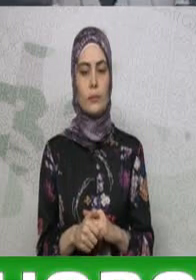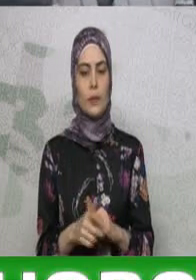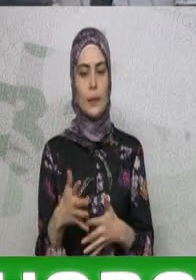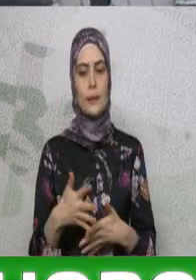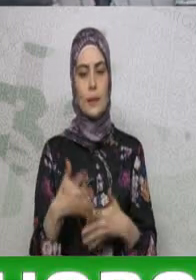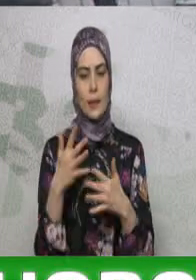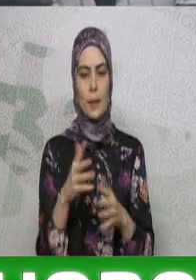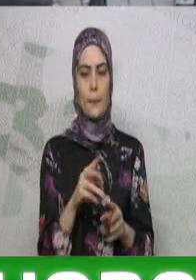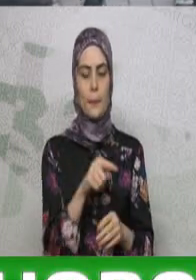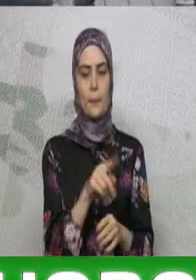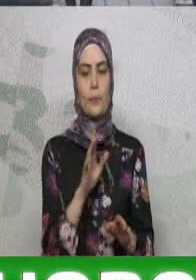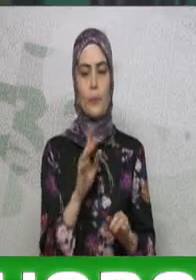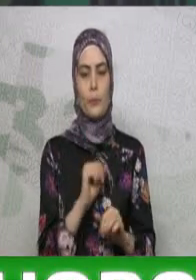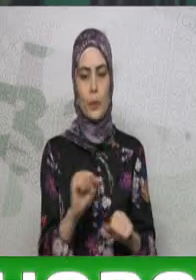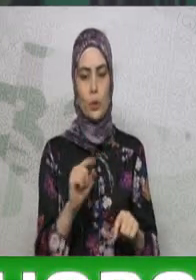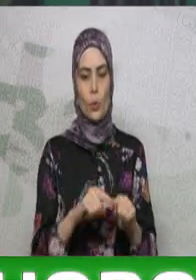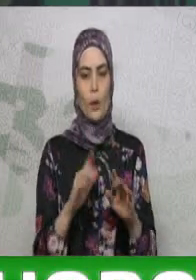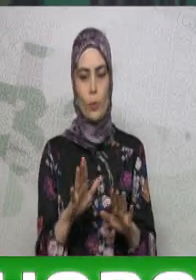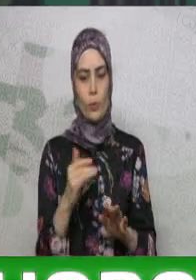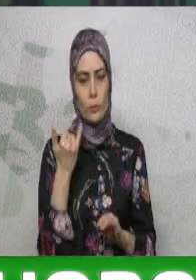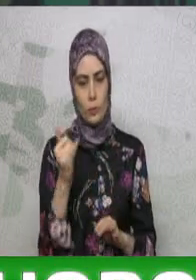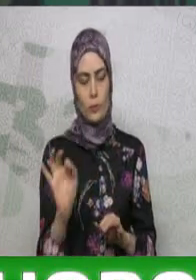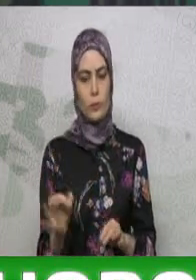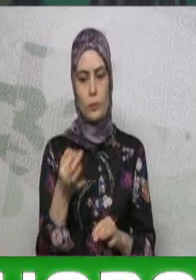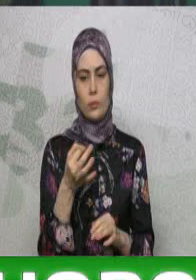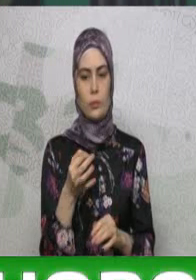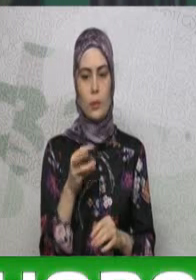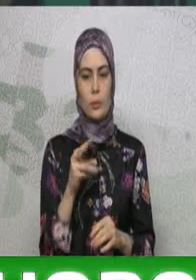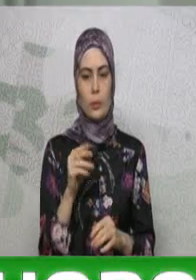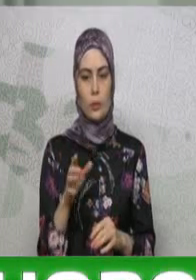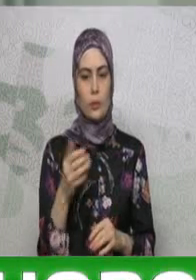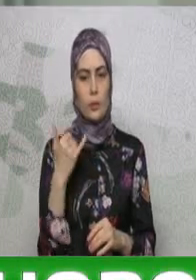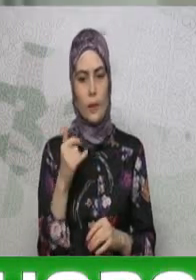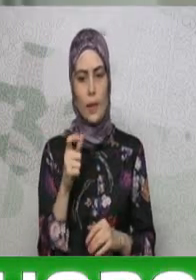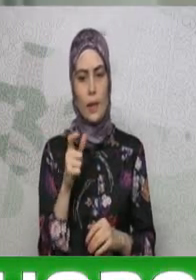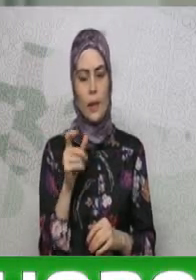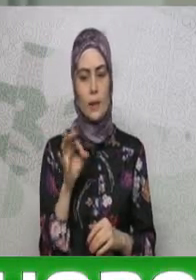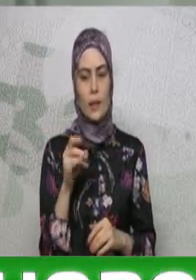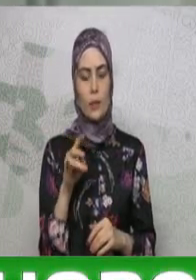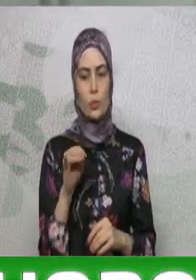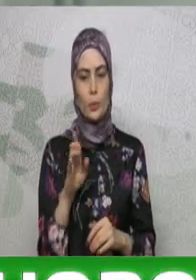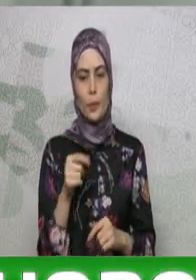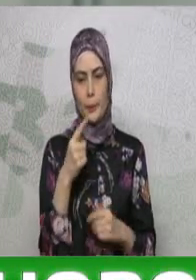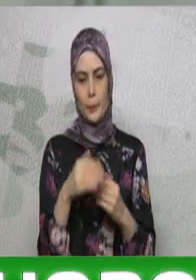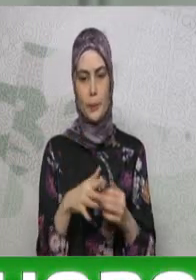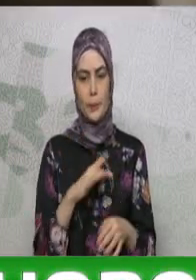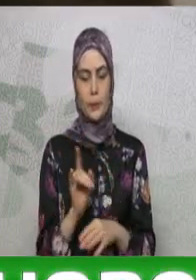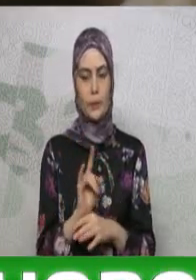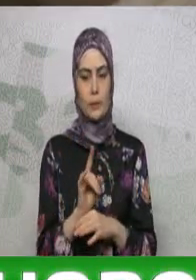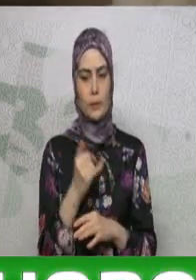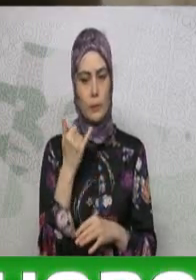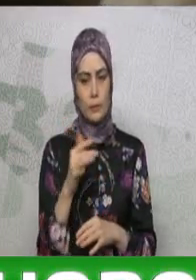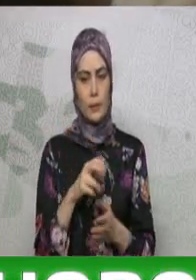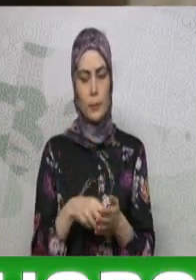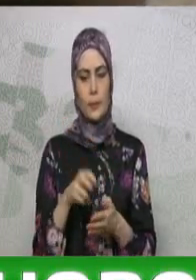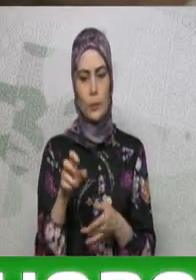Здание заминировано и скоро взлетит на воздух. В экстренную службу все чаще поступают такие звонки и сообщения. Накануне лжеминеры в анонимном